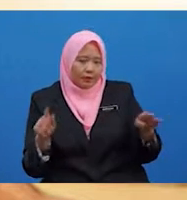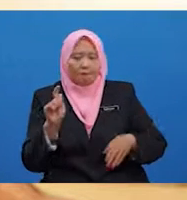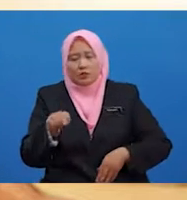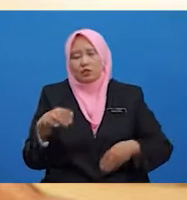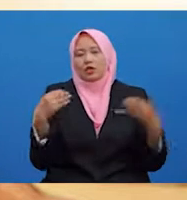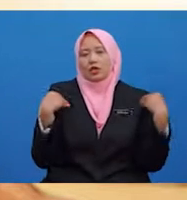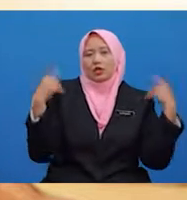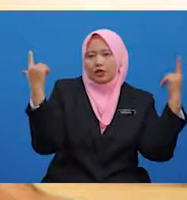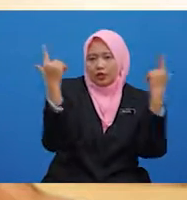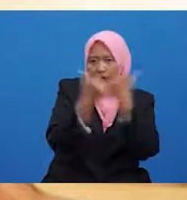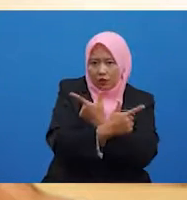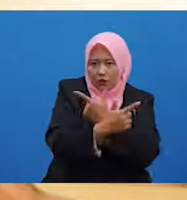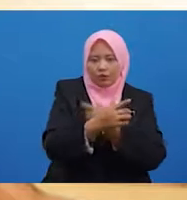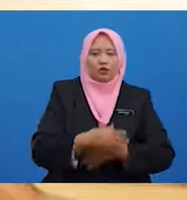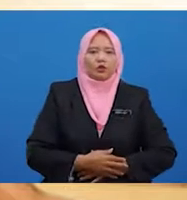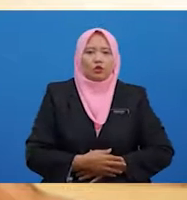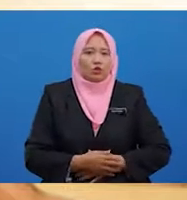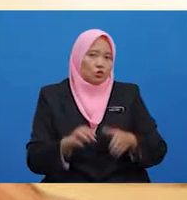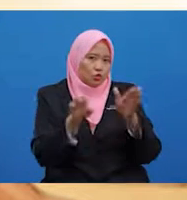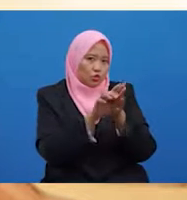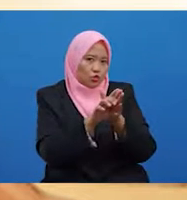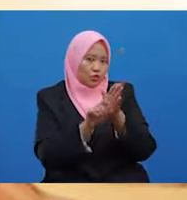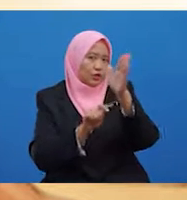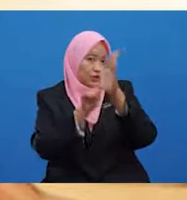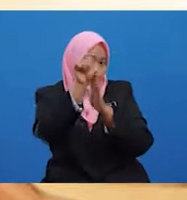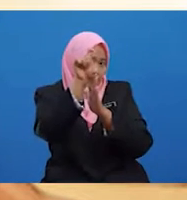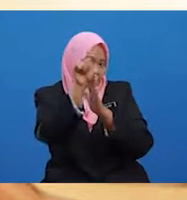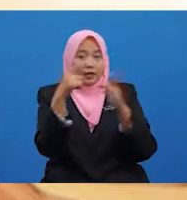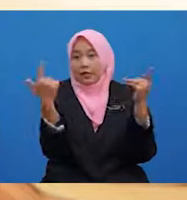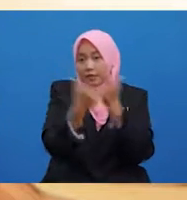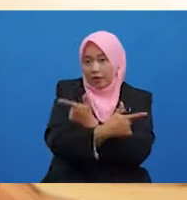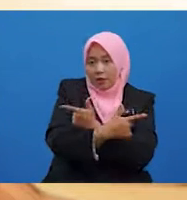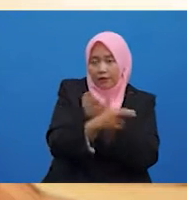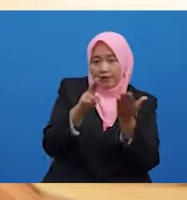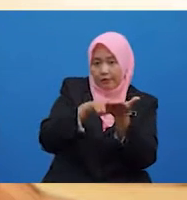tadi, paling tinggi, lawannya paling rendah.